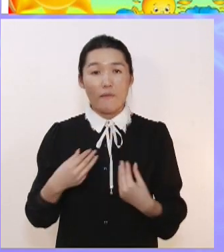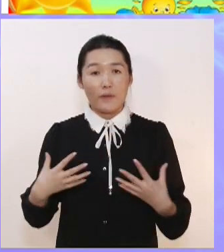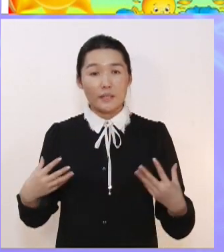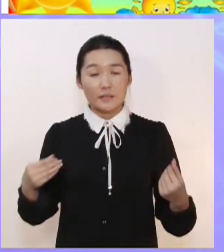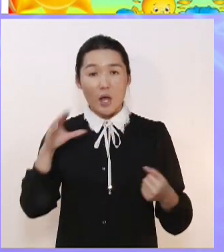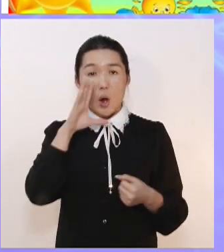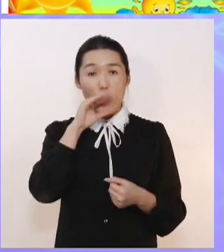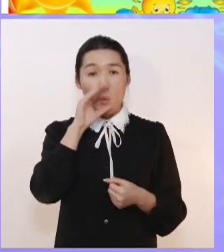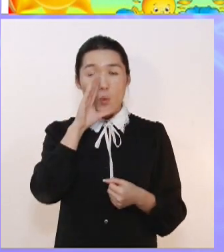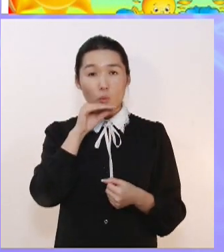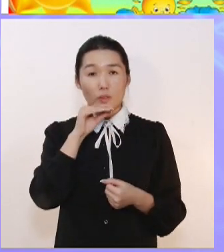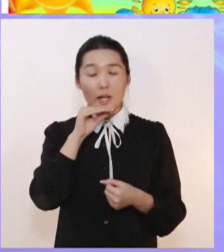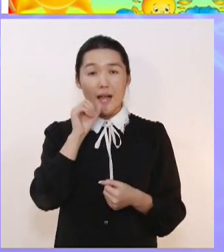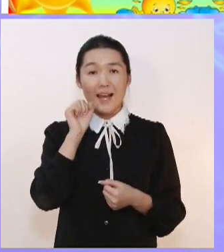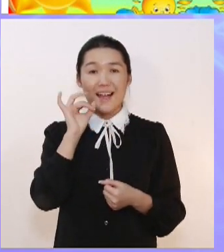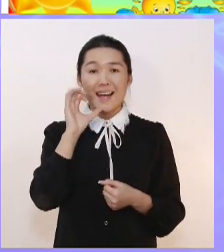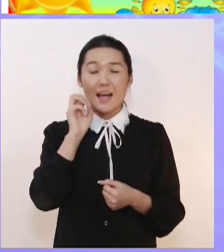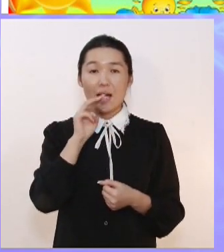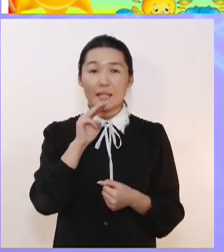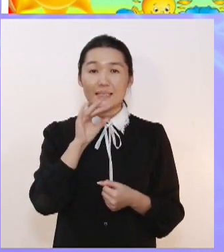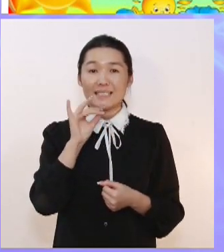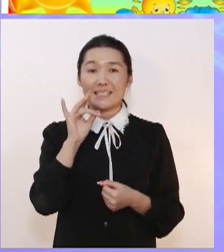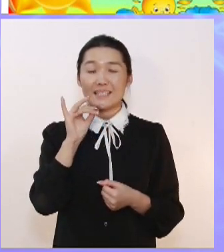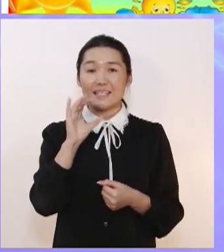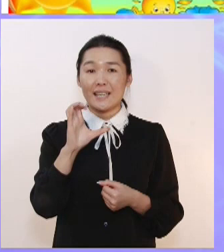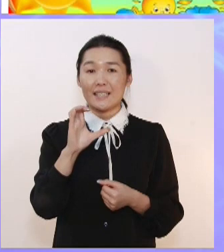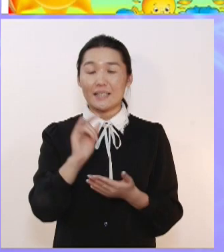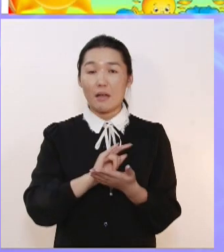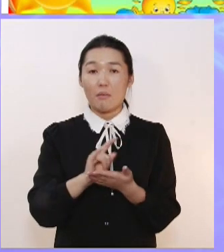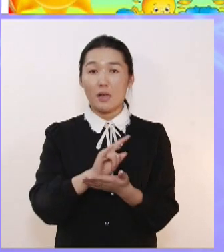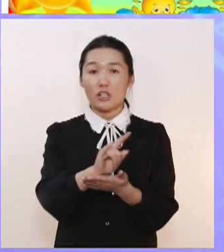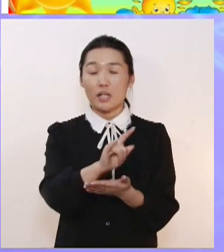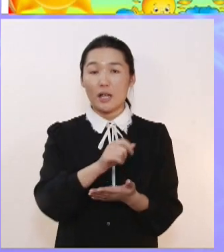утка – аист, ирис – мышка.